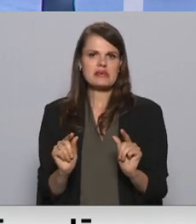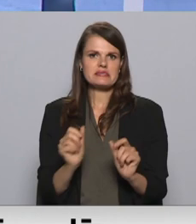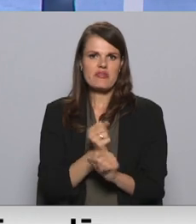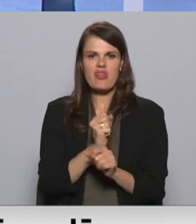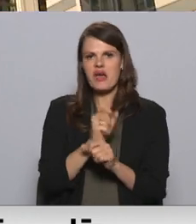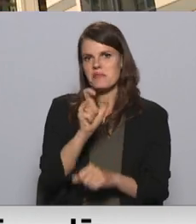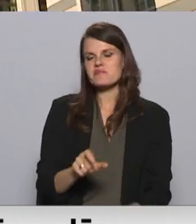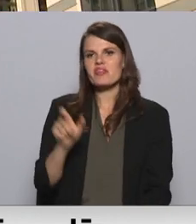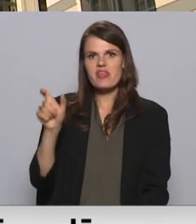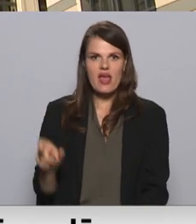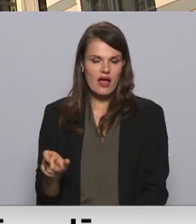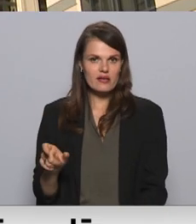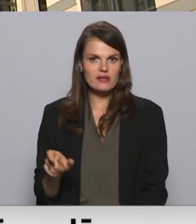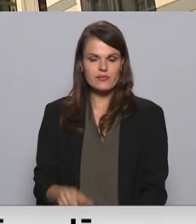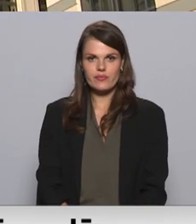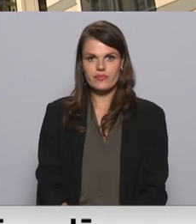Freidenfelds.